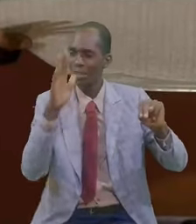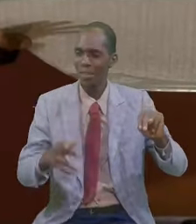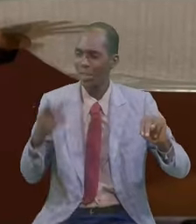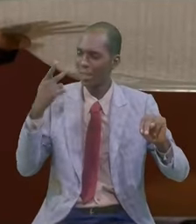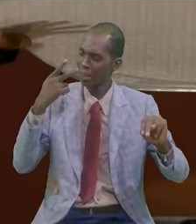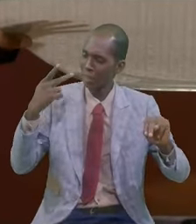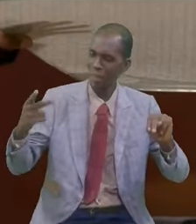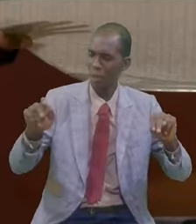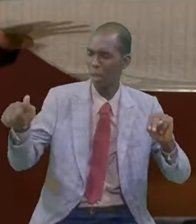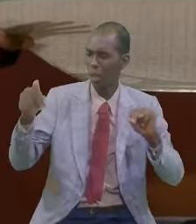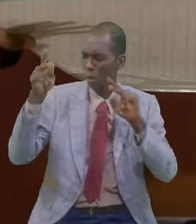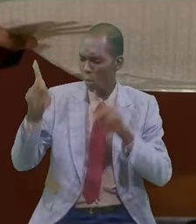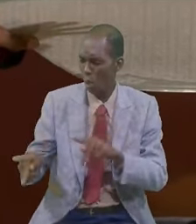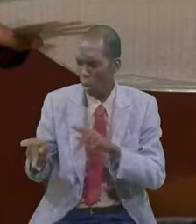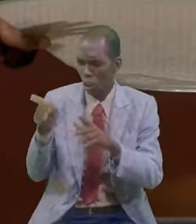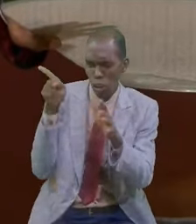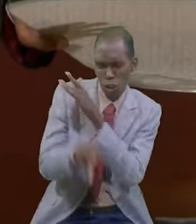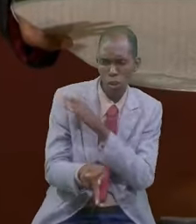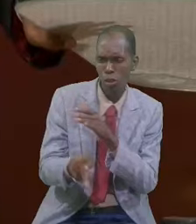n'a jamais vu personne